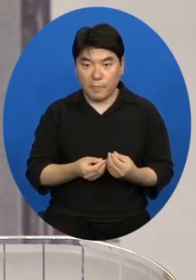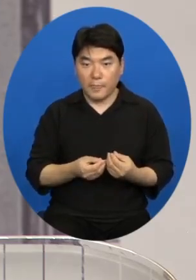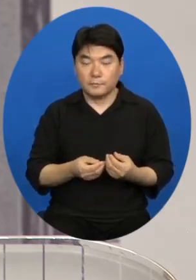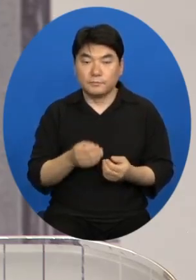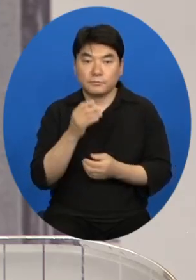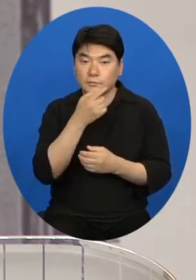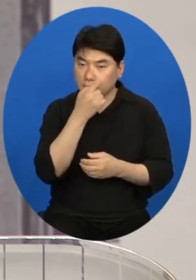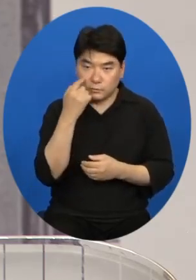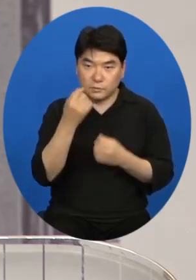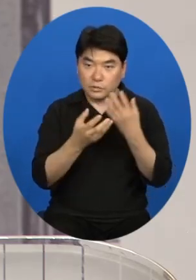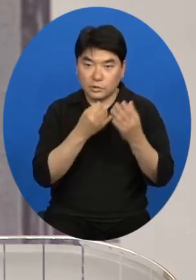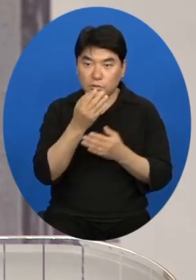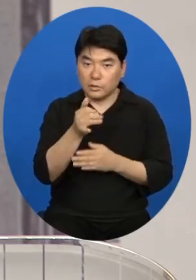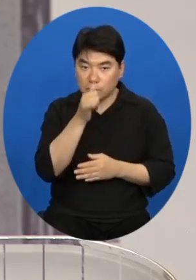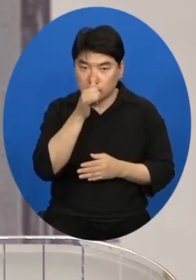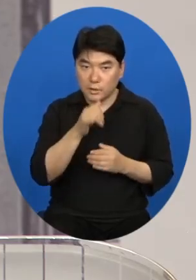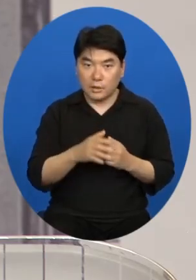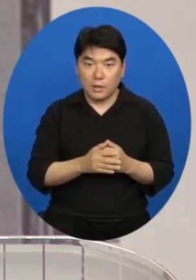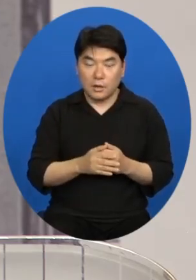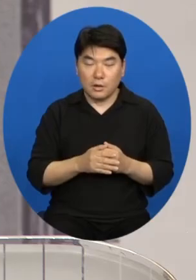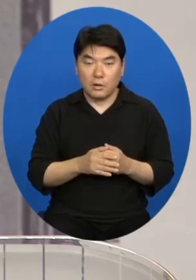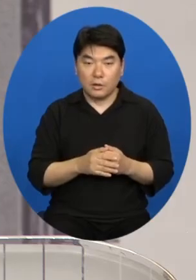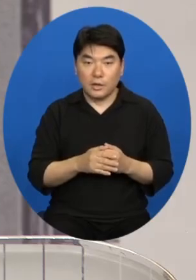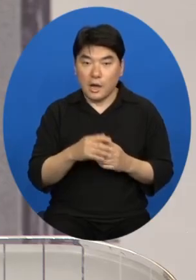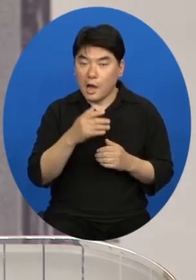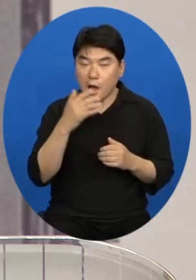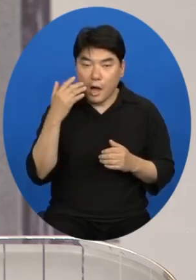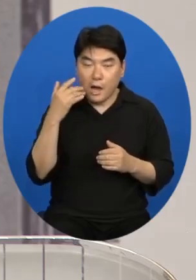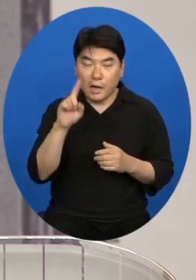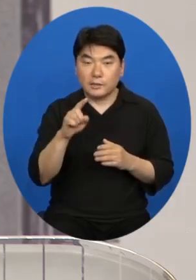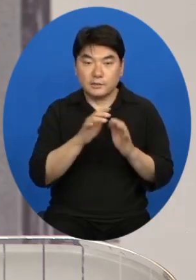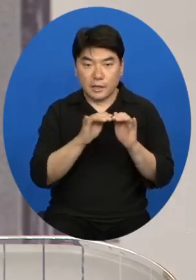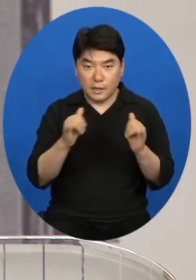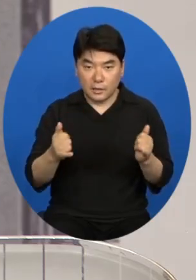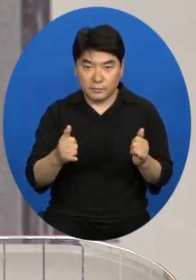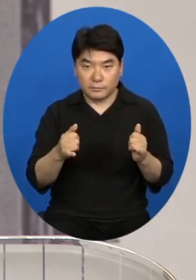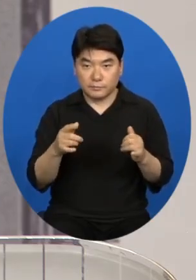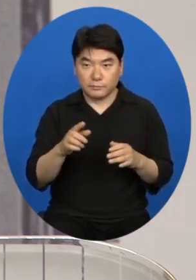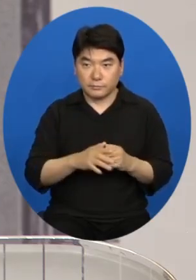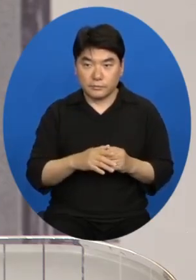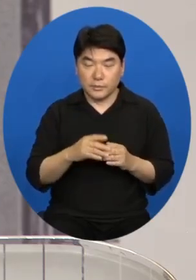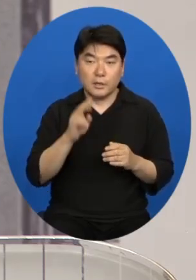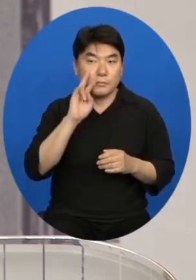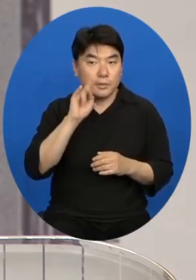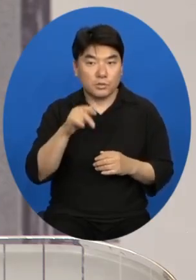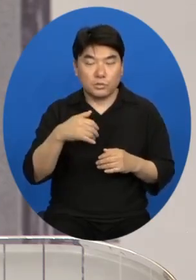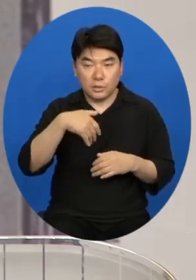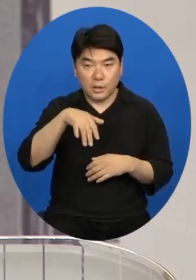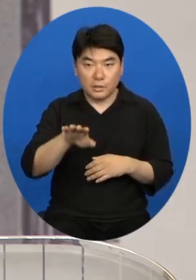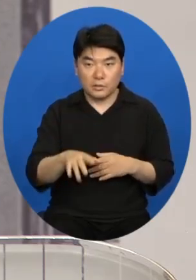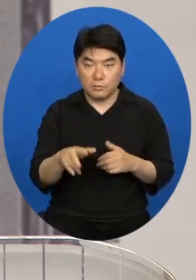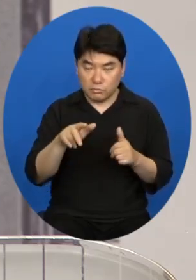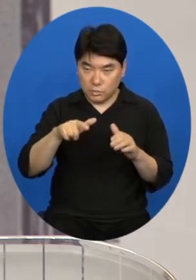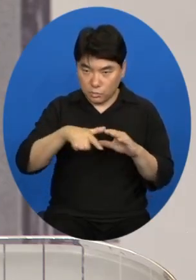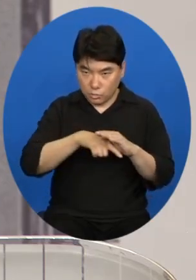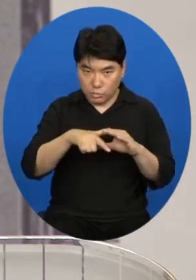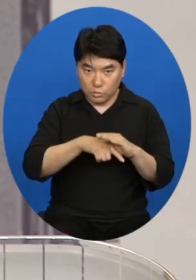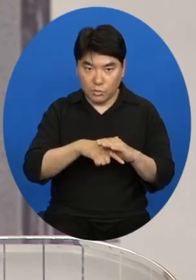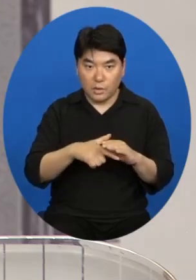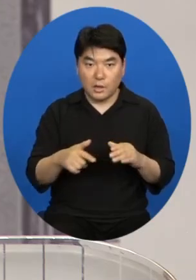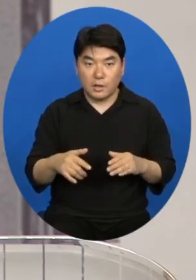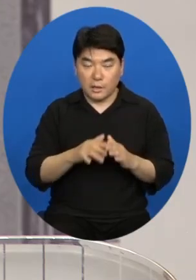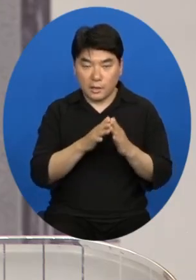이분은 본래 한국에서 자라다가 이제 미국으로 가게 되었습니다. 크리스천 가정에서 독실한 기독교